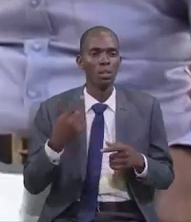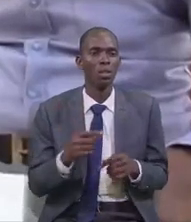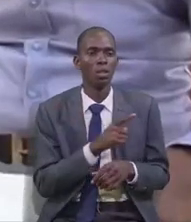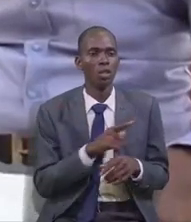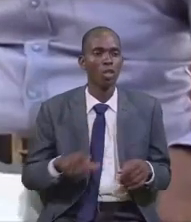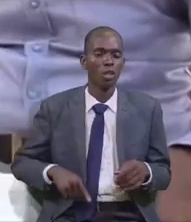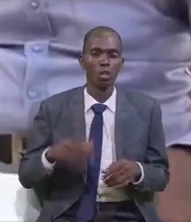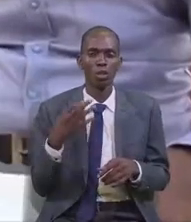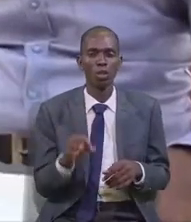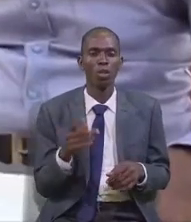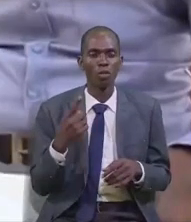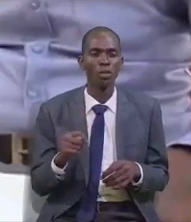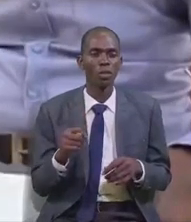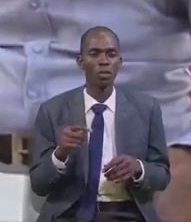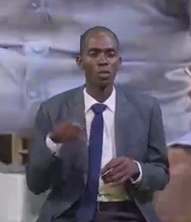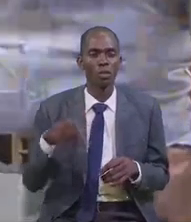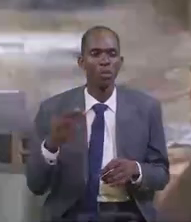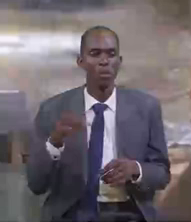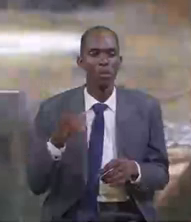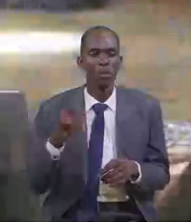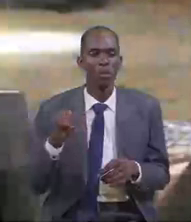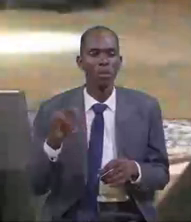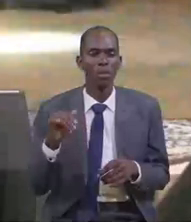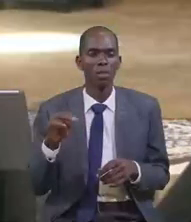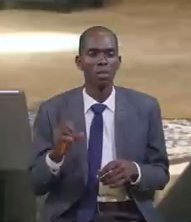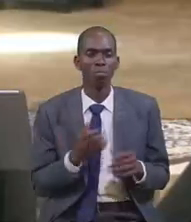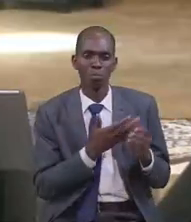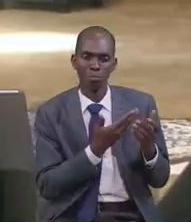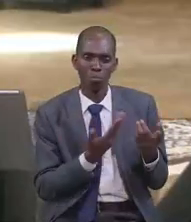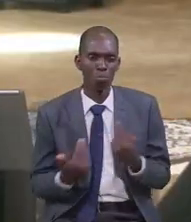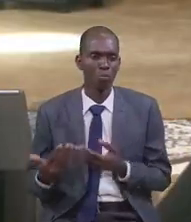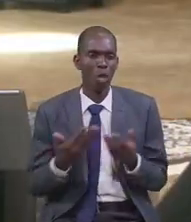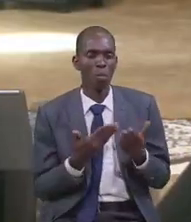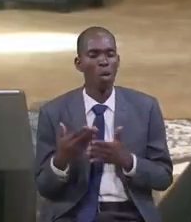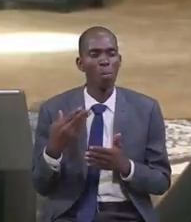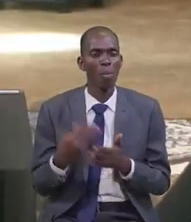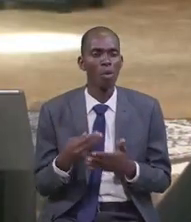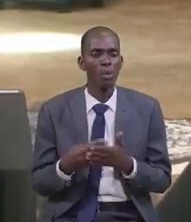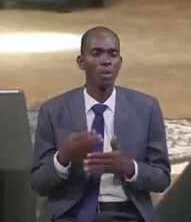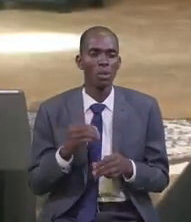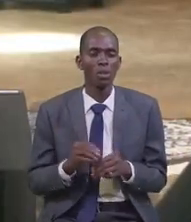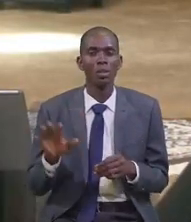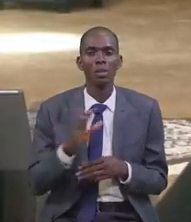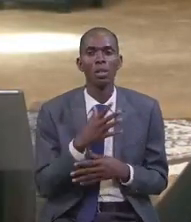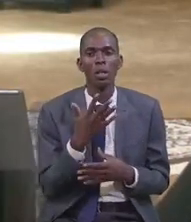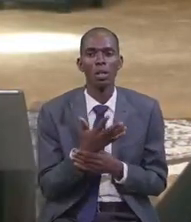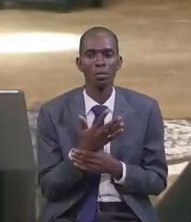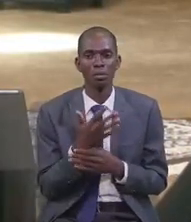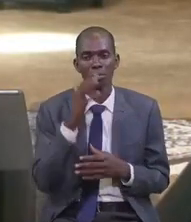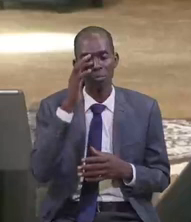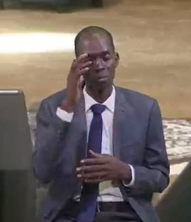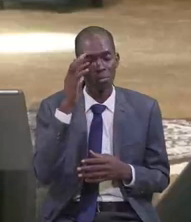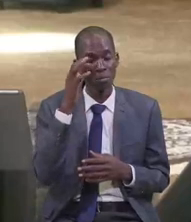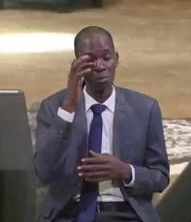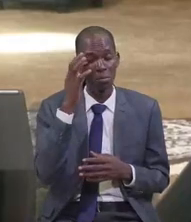Alors les princes des Philistins montaient vers elle et apportaient l'argent dans leurs mains. Samson, le